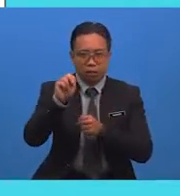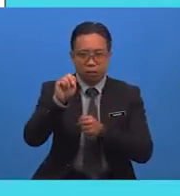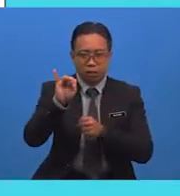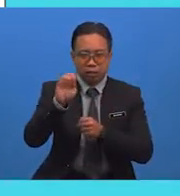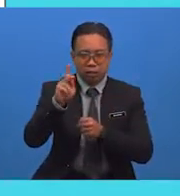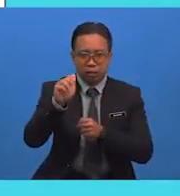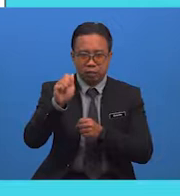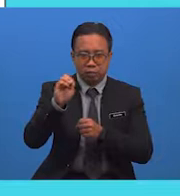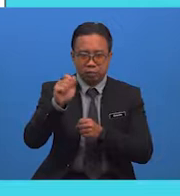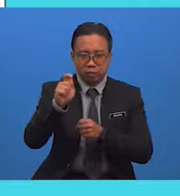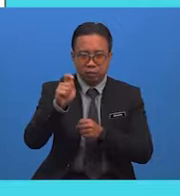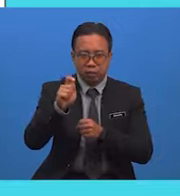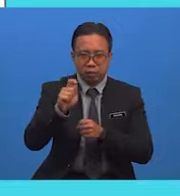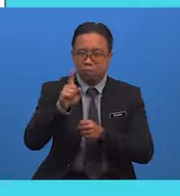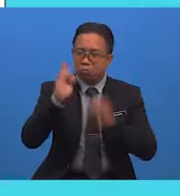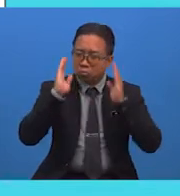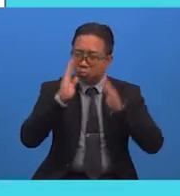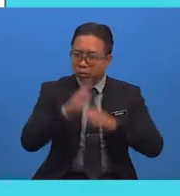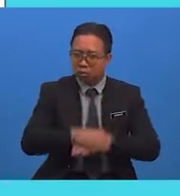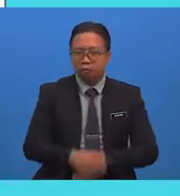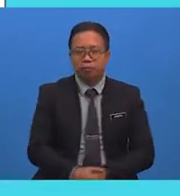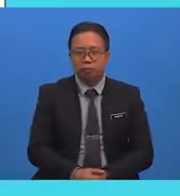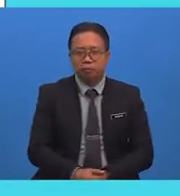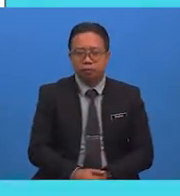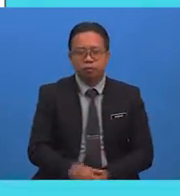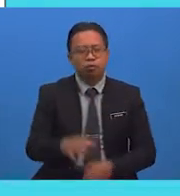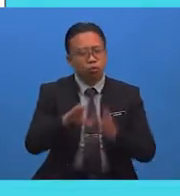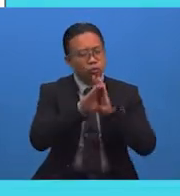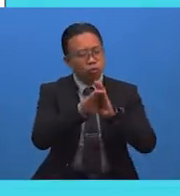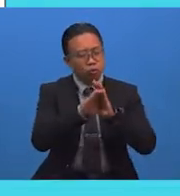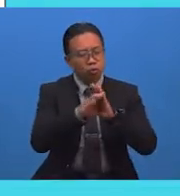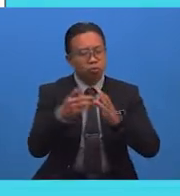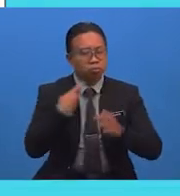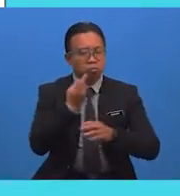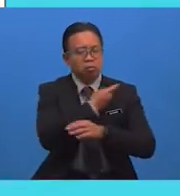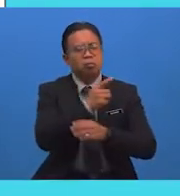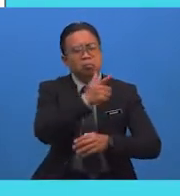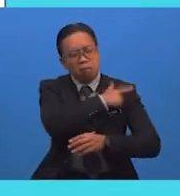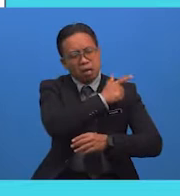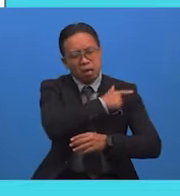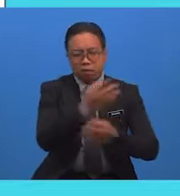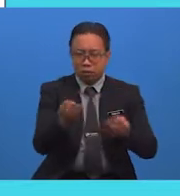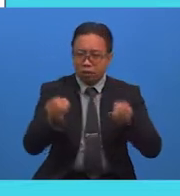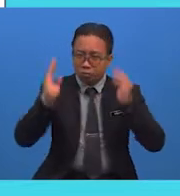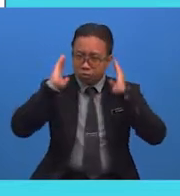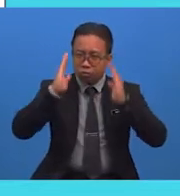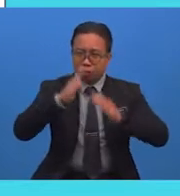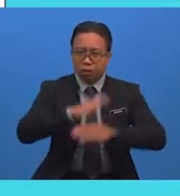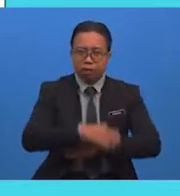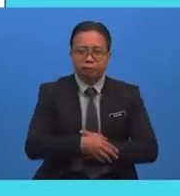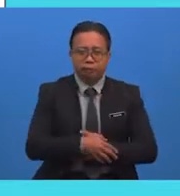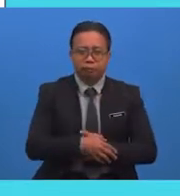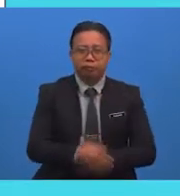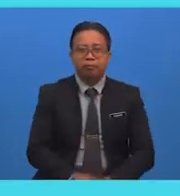ibadat. Contohnya, sanggup menangguhkan solat fardu untuk melakukan sesuatu pekerjaan. Yang